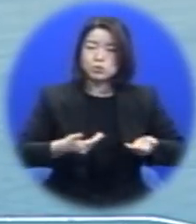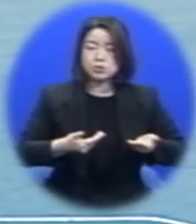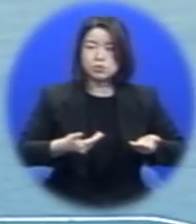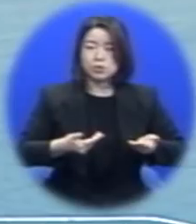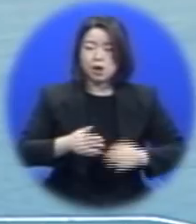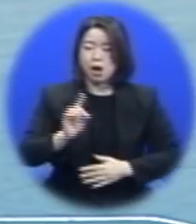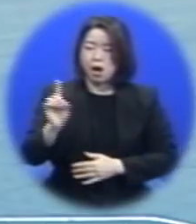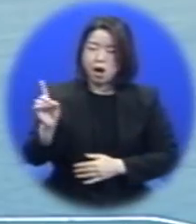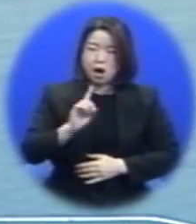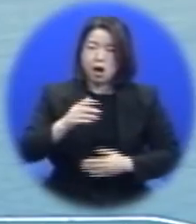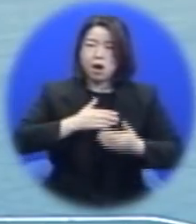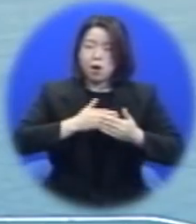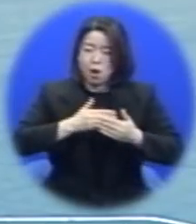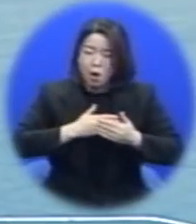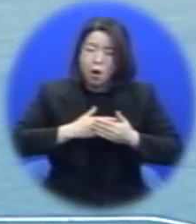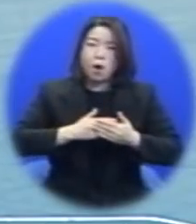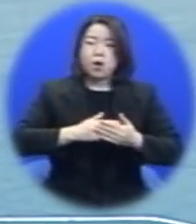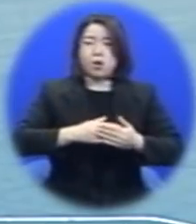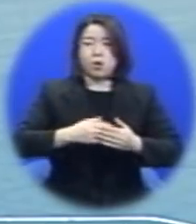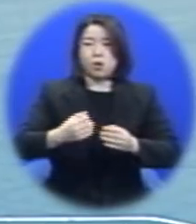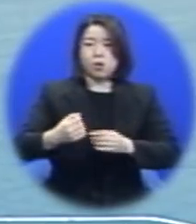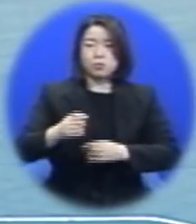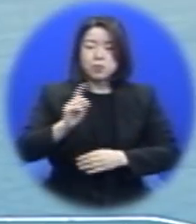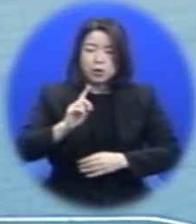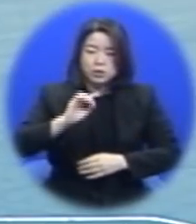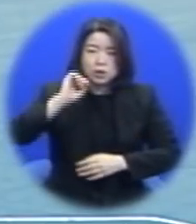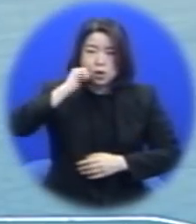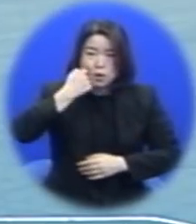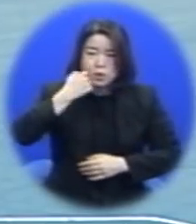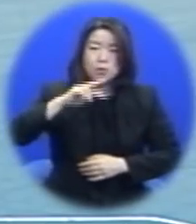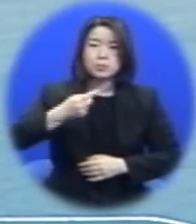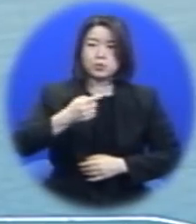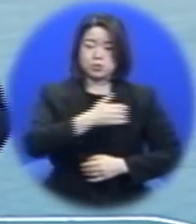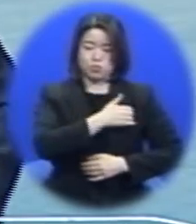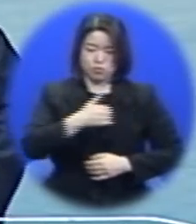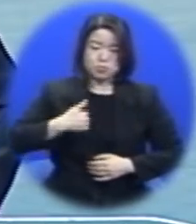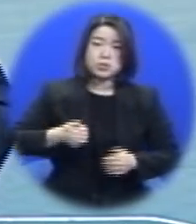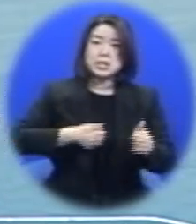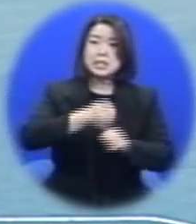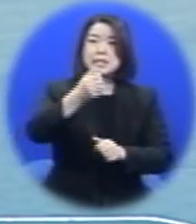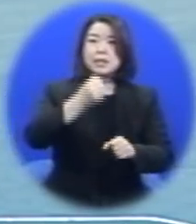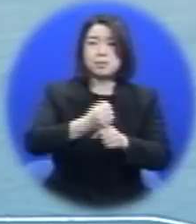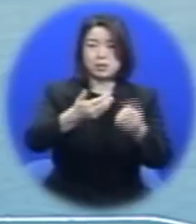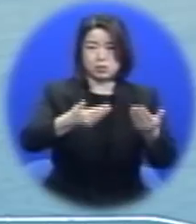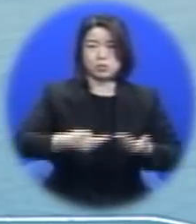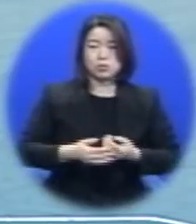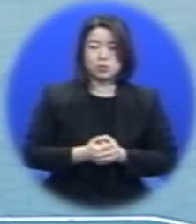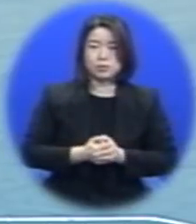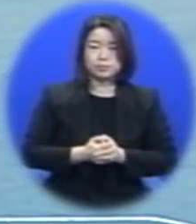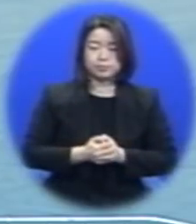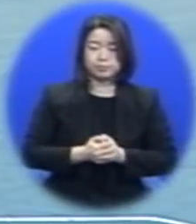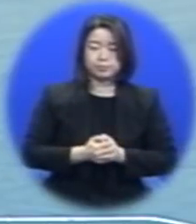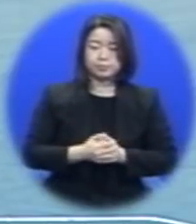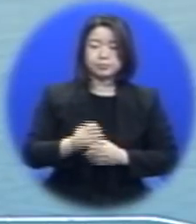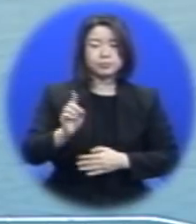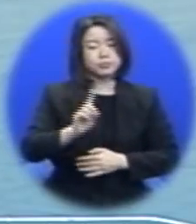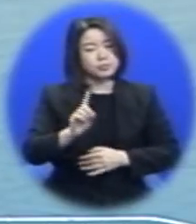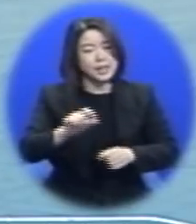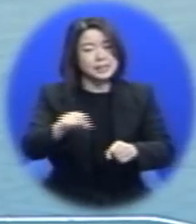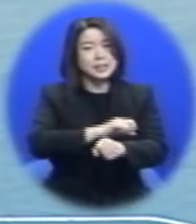어떤 두려움과 어려움도 능히 이기게 해주시는 것입니다. 여러분, 아주 특별히 맛있는